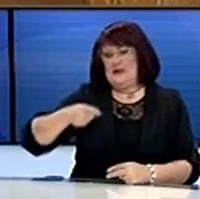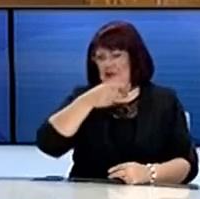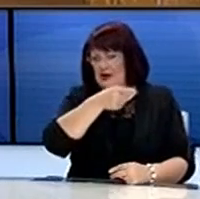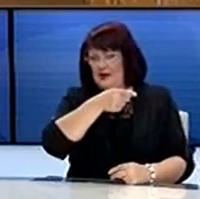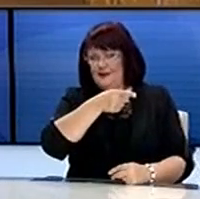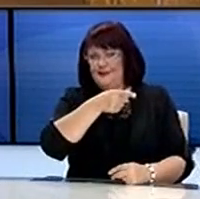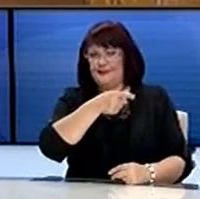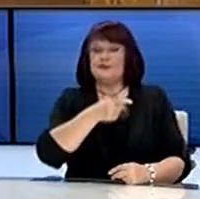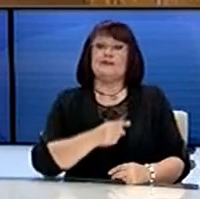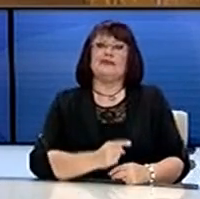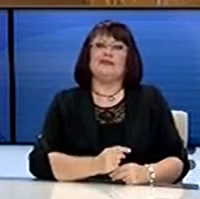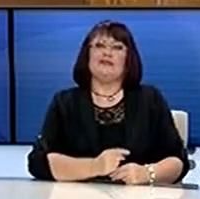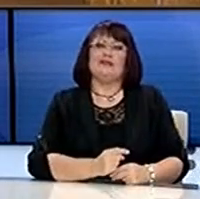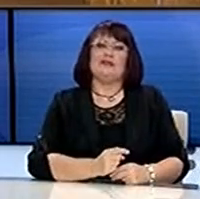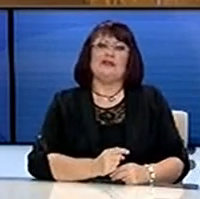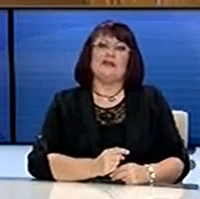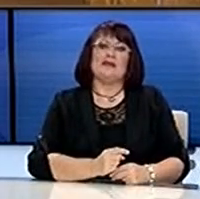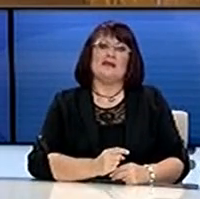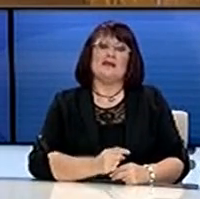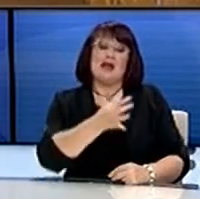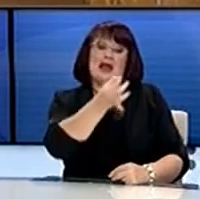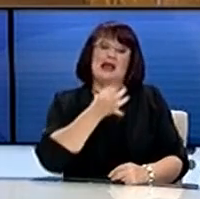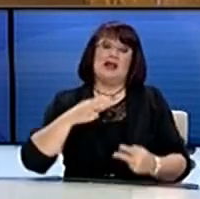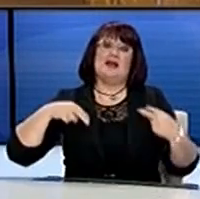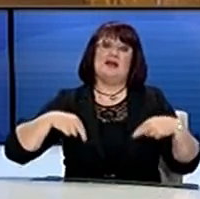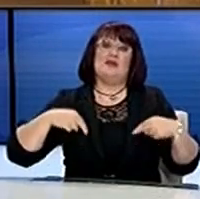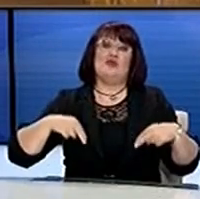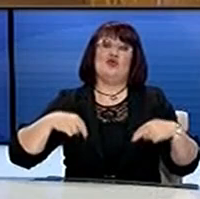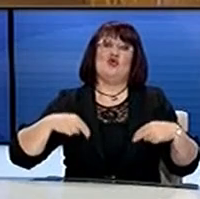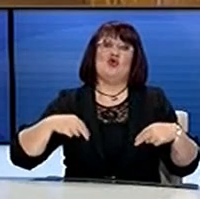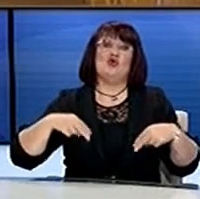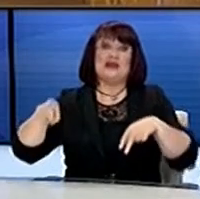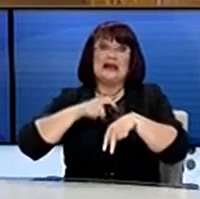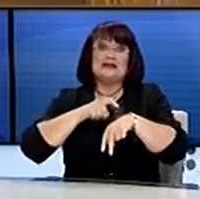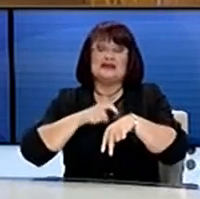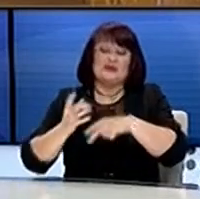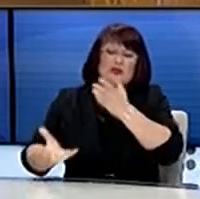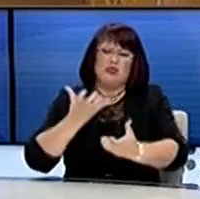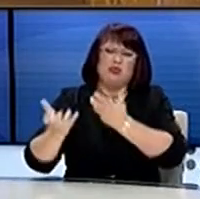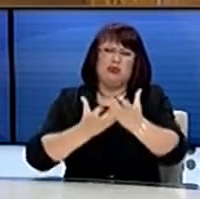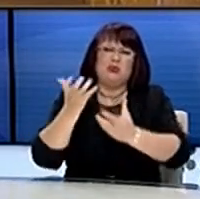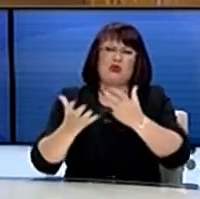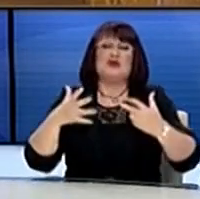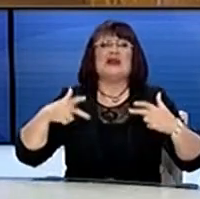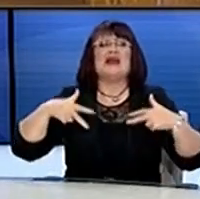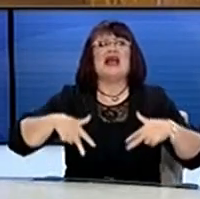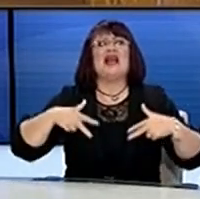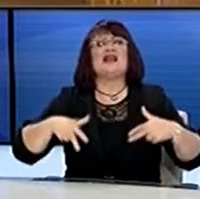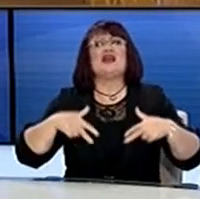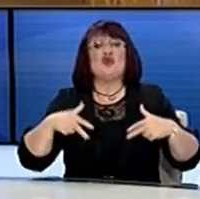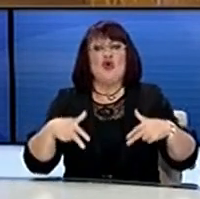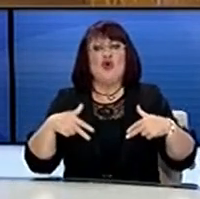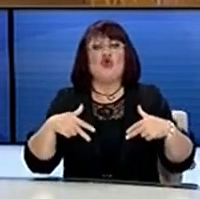σας, ο οποίος μας έλεγε την ώρα της μεγάλης καταστροφής ότι ο κρατικός μηχανισμός